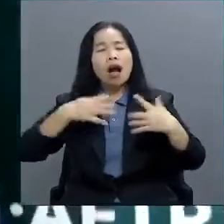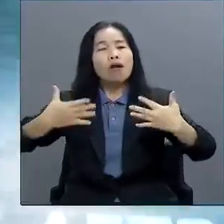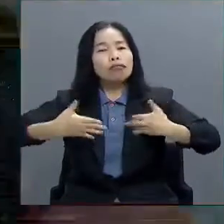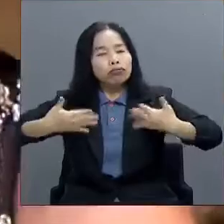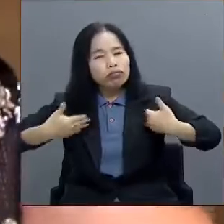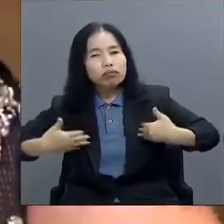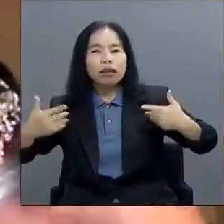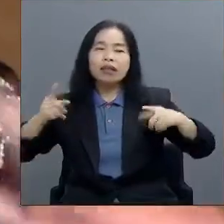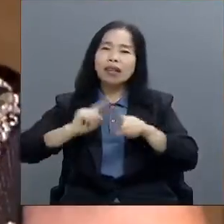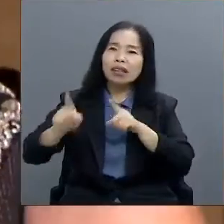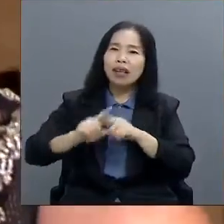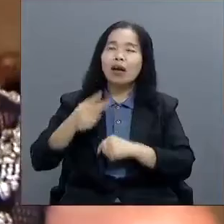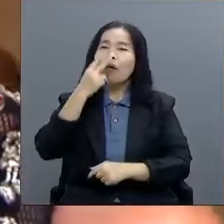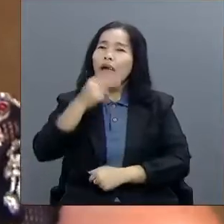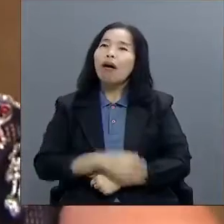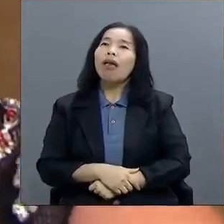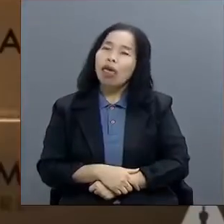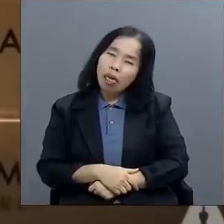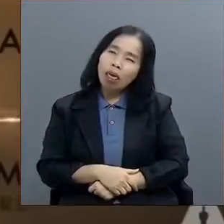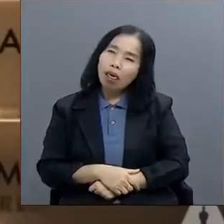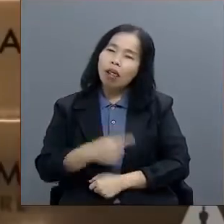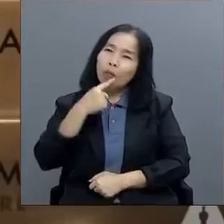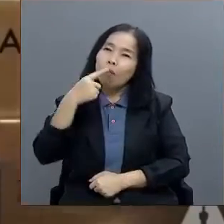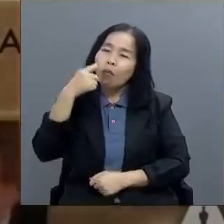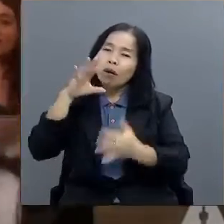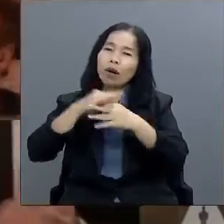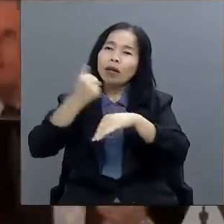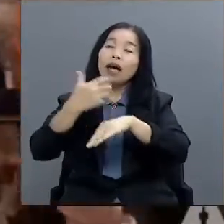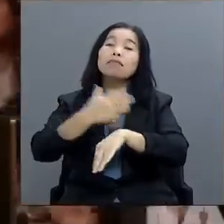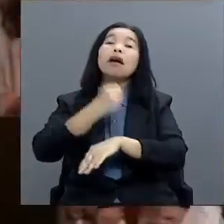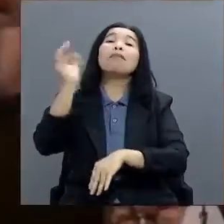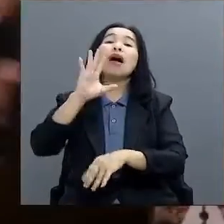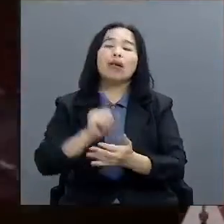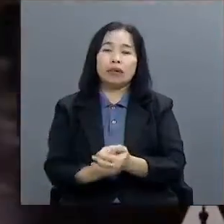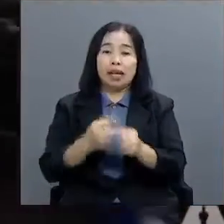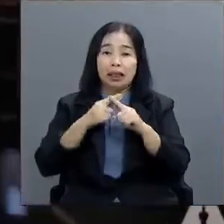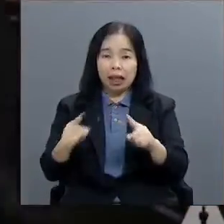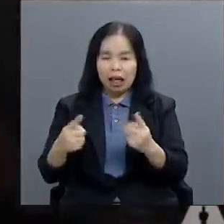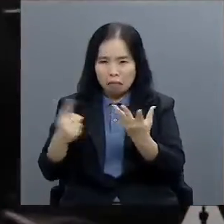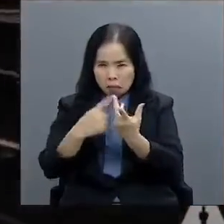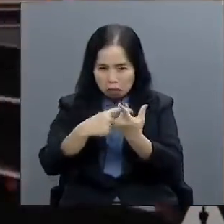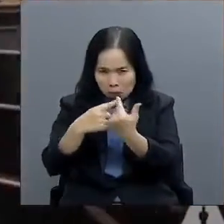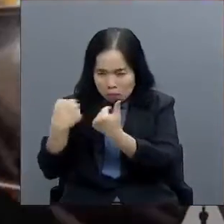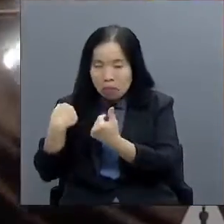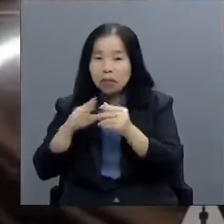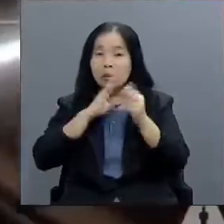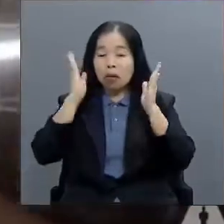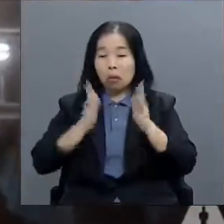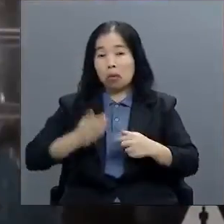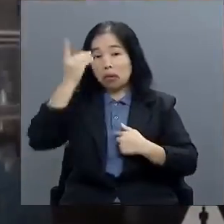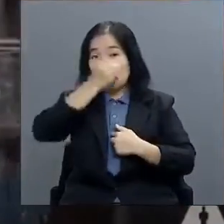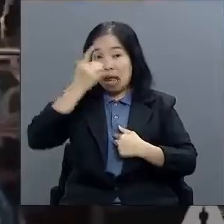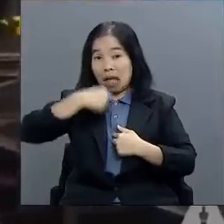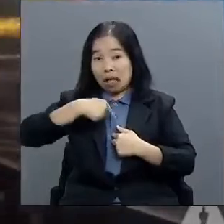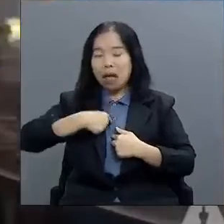าการนั่งดูดาราพูดประเด็นหนักๆแต่ก็มีตัวเลขยืนยันนะคะว่าเมื่อดาราใช้เวทีสื่อสารประเด็นทาง